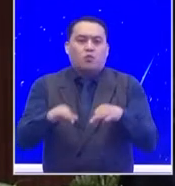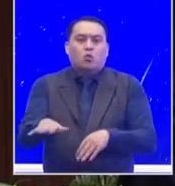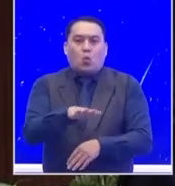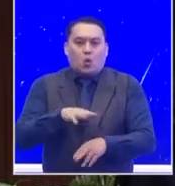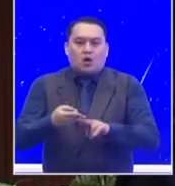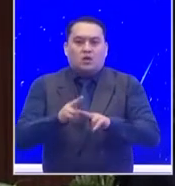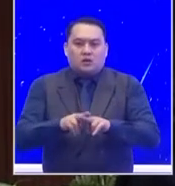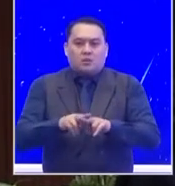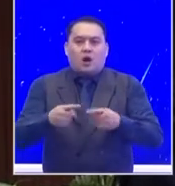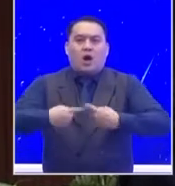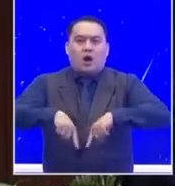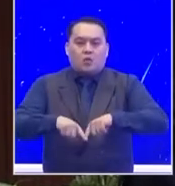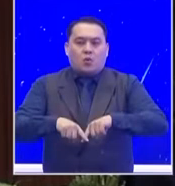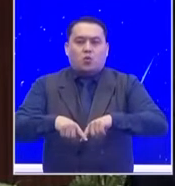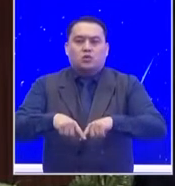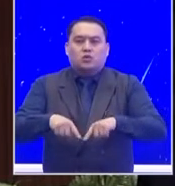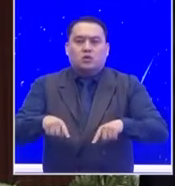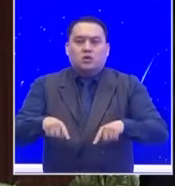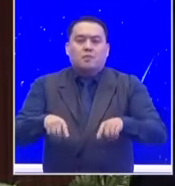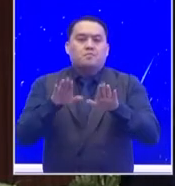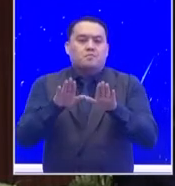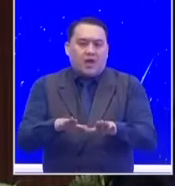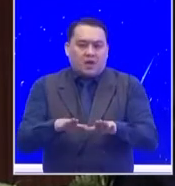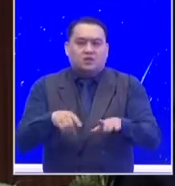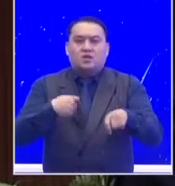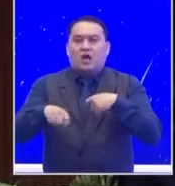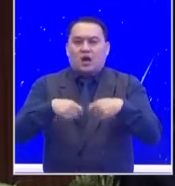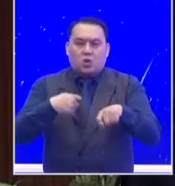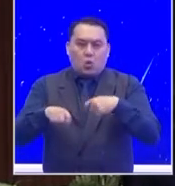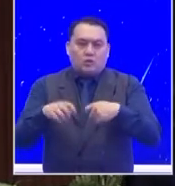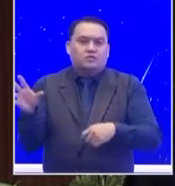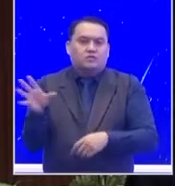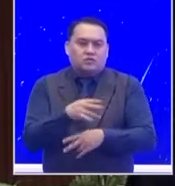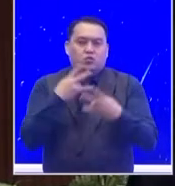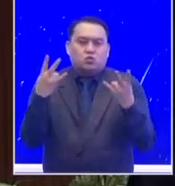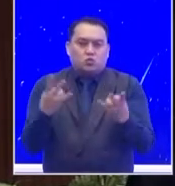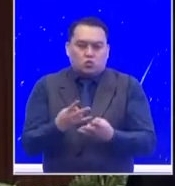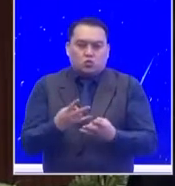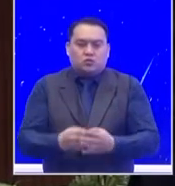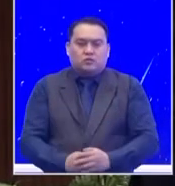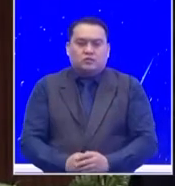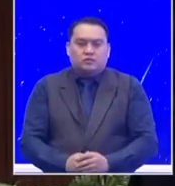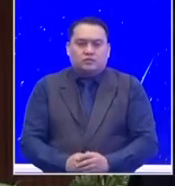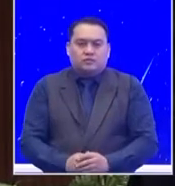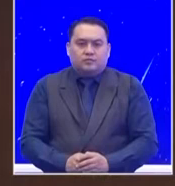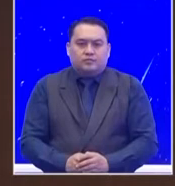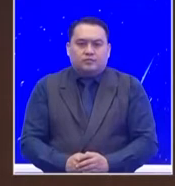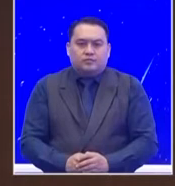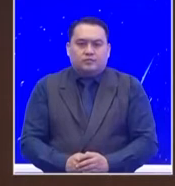эту территорию мы организуем под цивилизованное место для торговли со всей необходимой инфраструктурой и